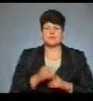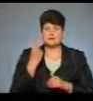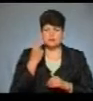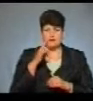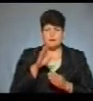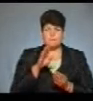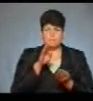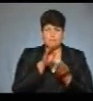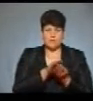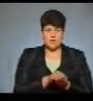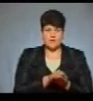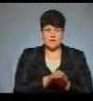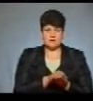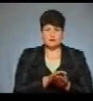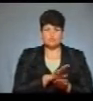поховання належали